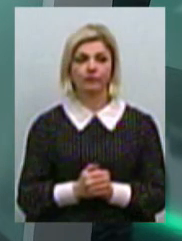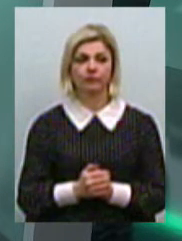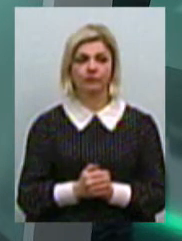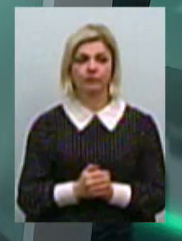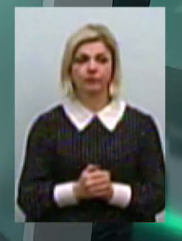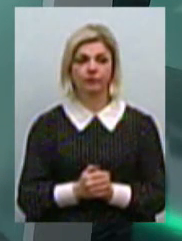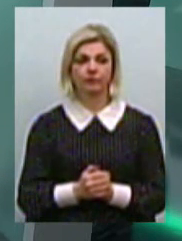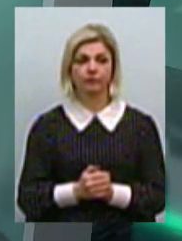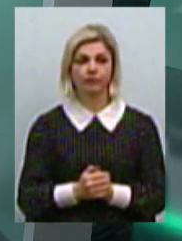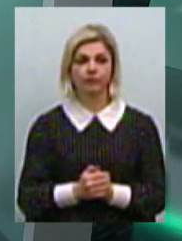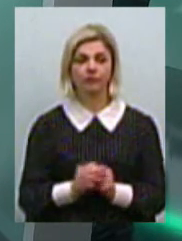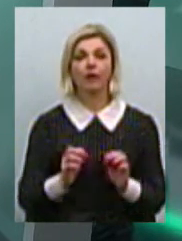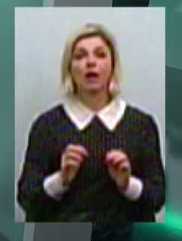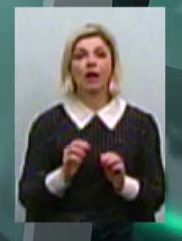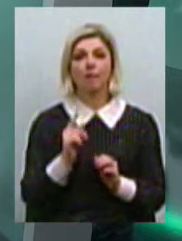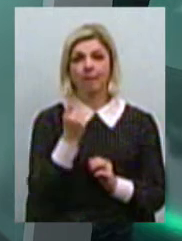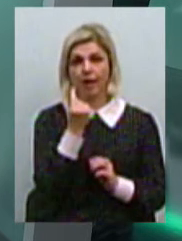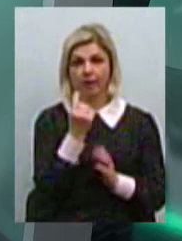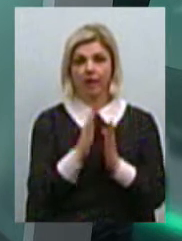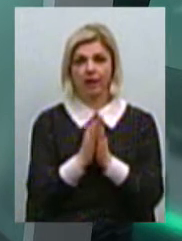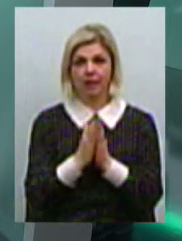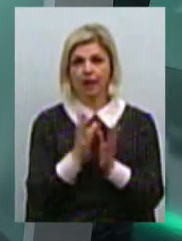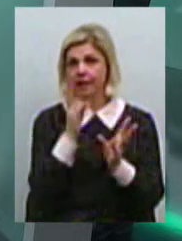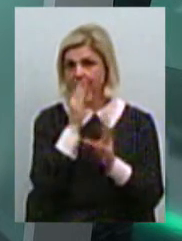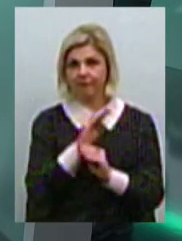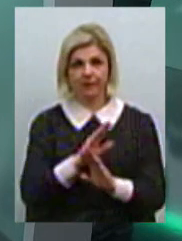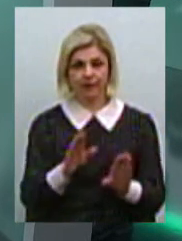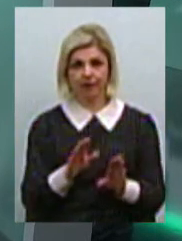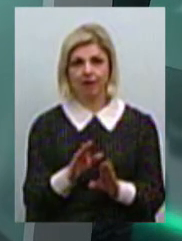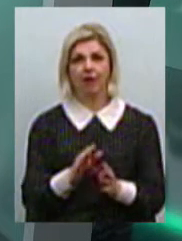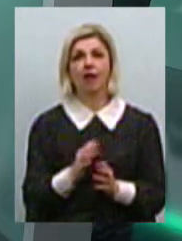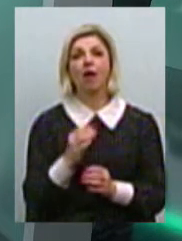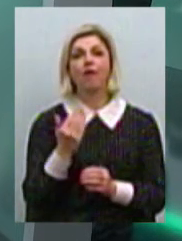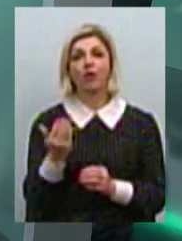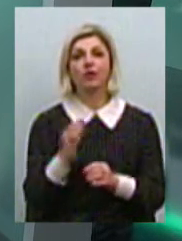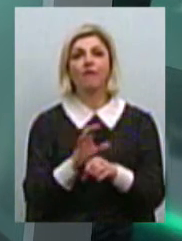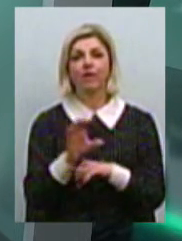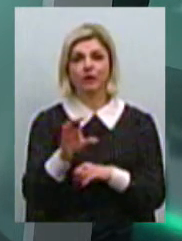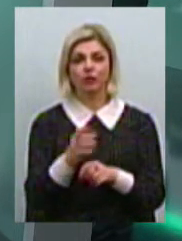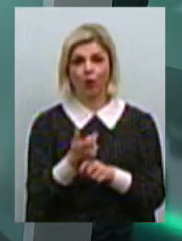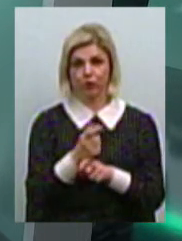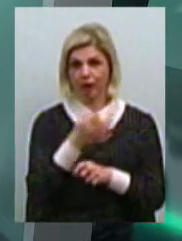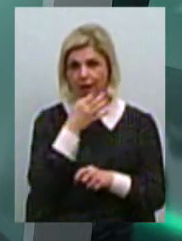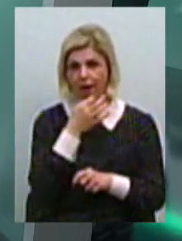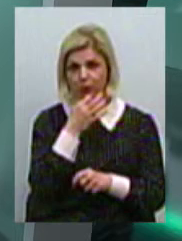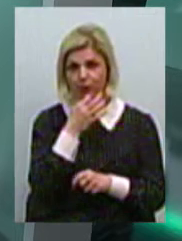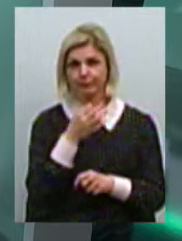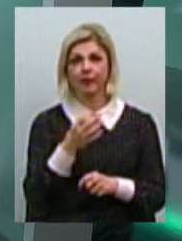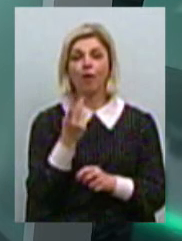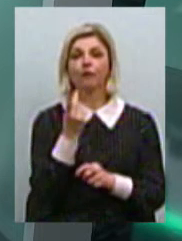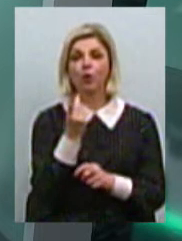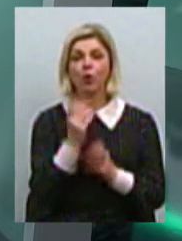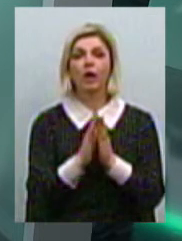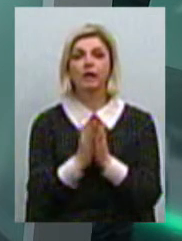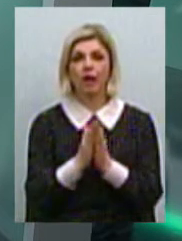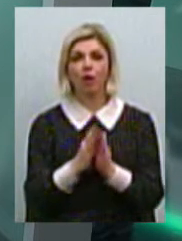що до першої книги не встиг. Вона вийшла доволі рано. В другу книгу